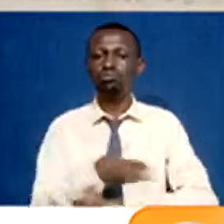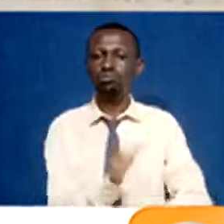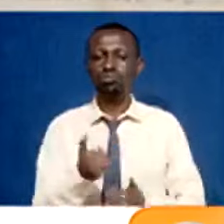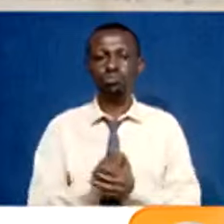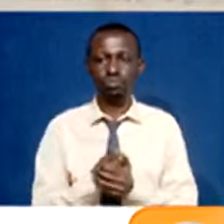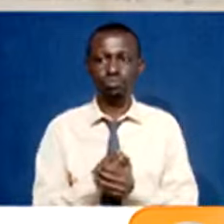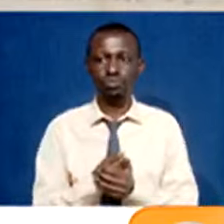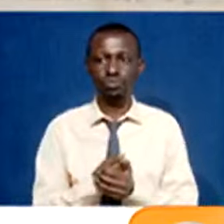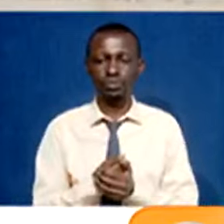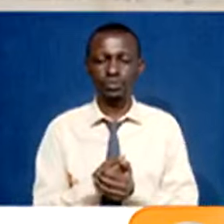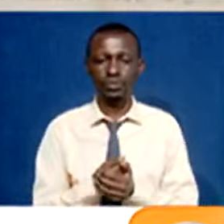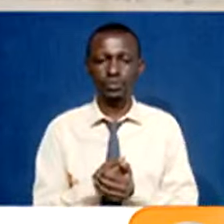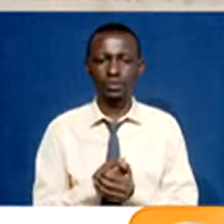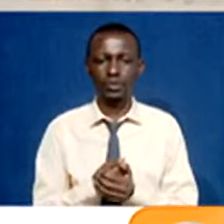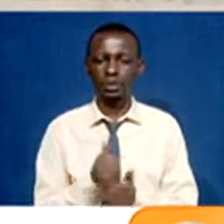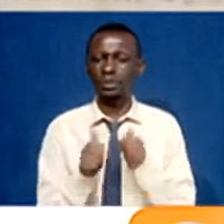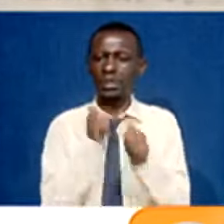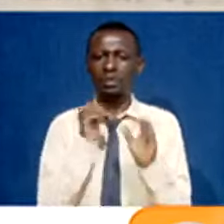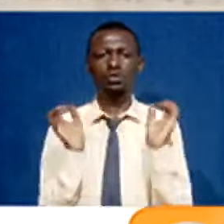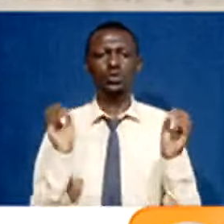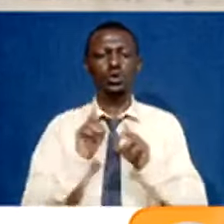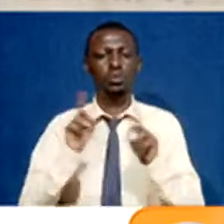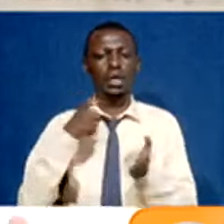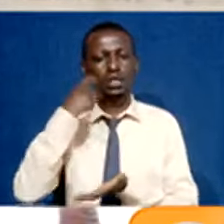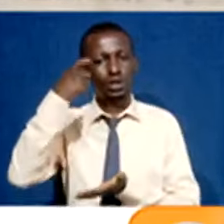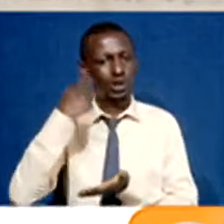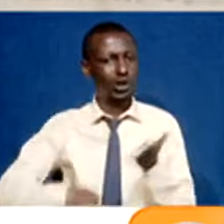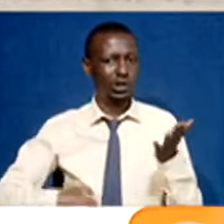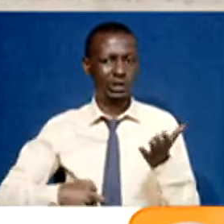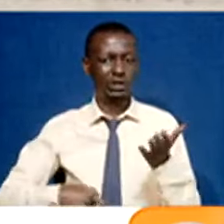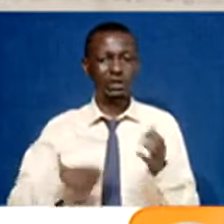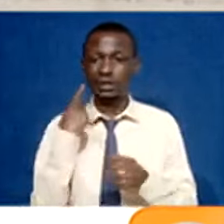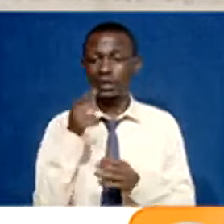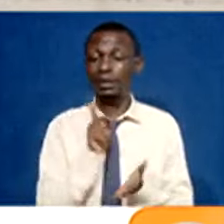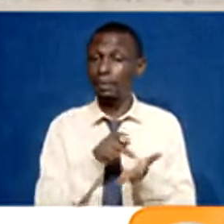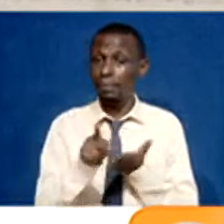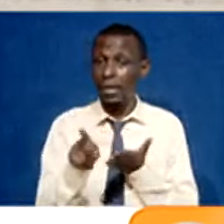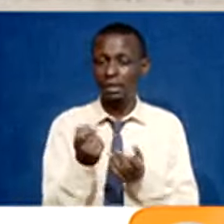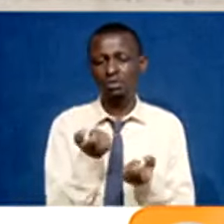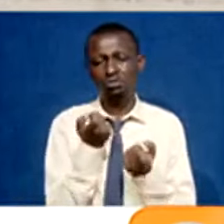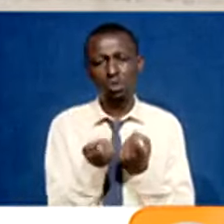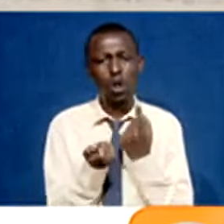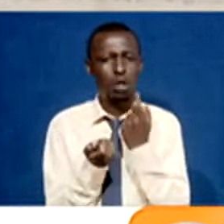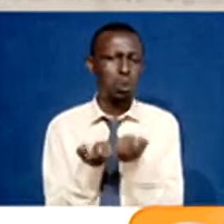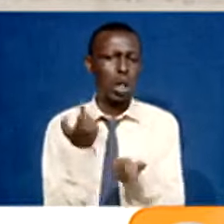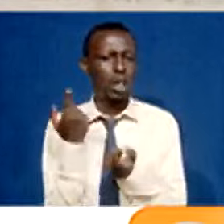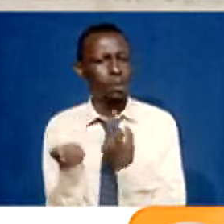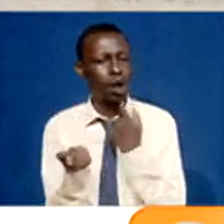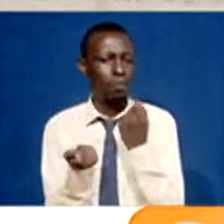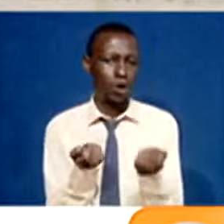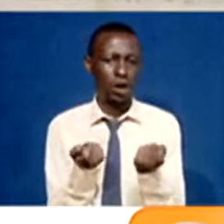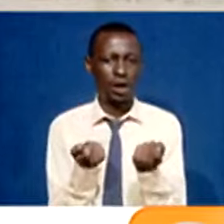bei kwa sababu hata nikiambiwa niwe nikilipa kidogo kidogo